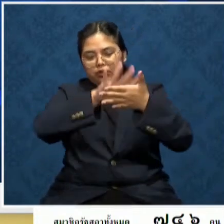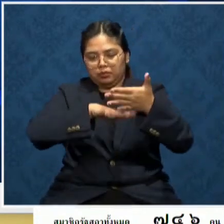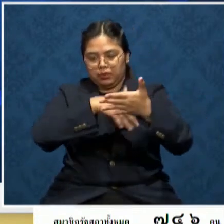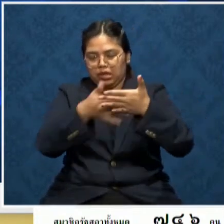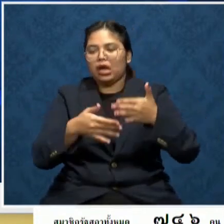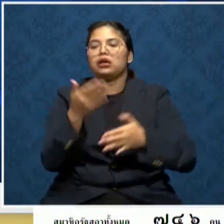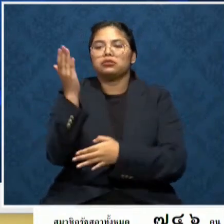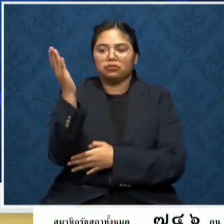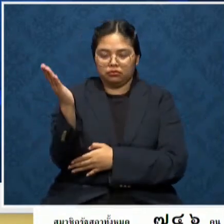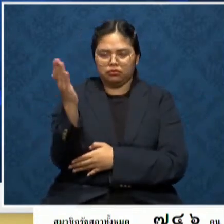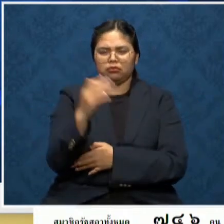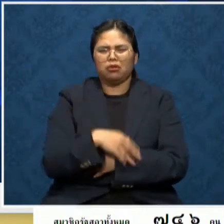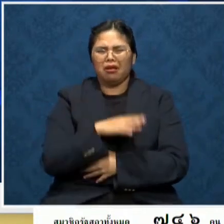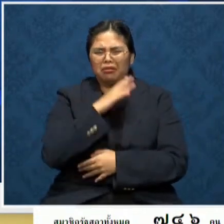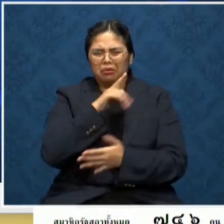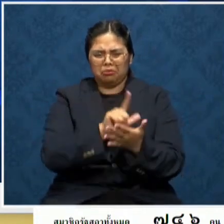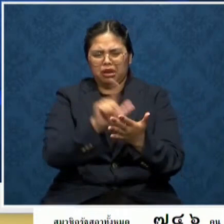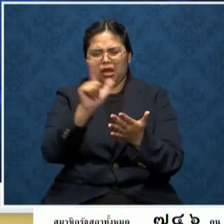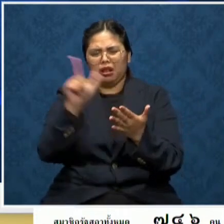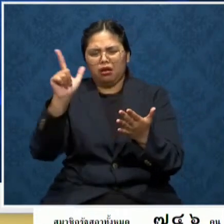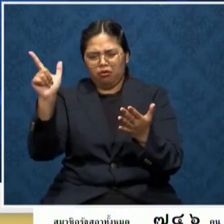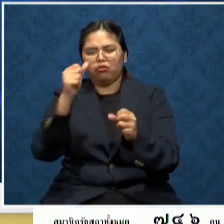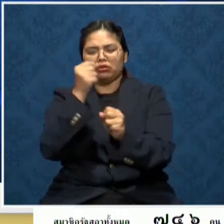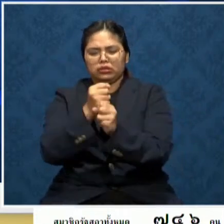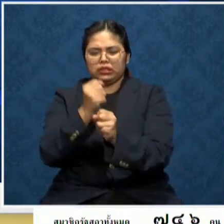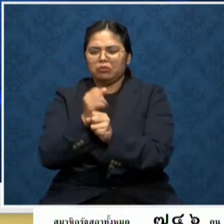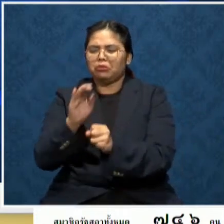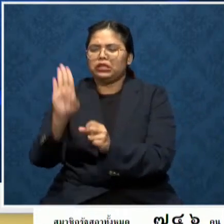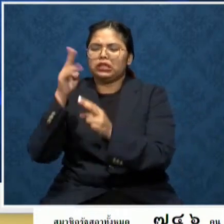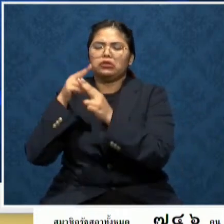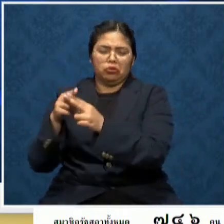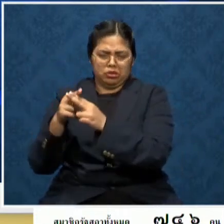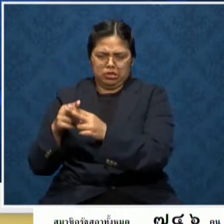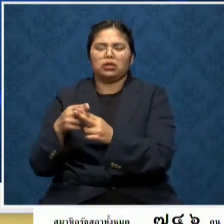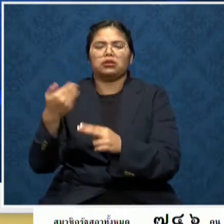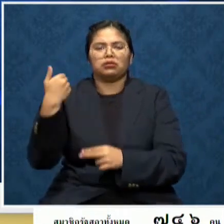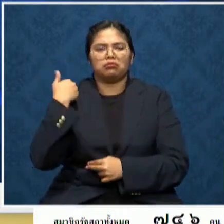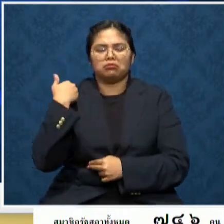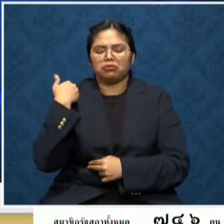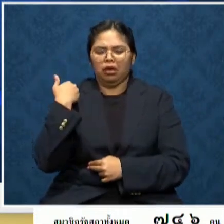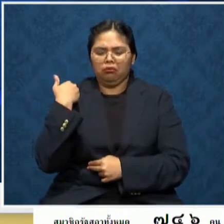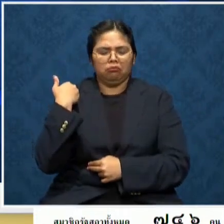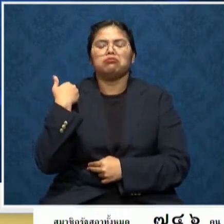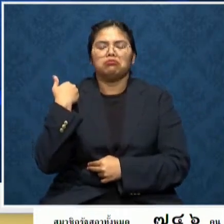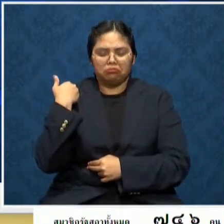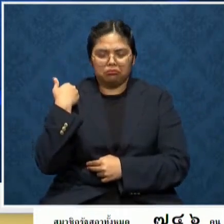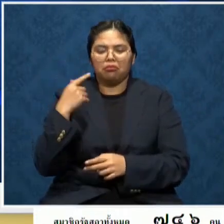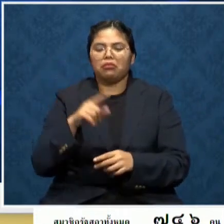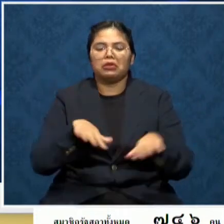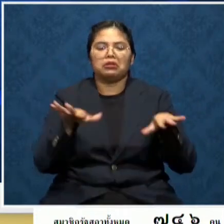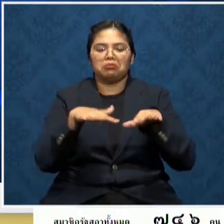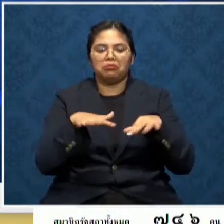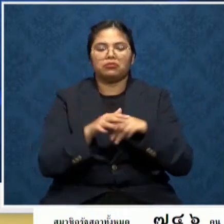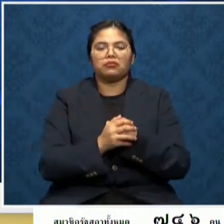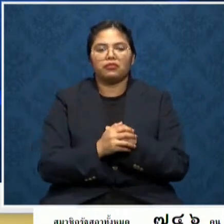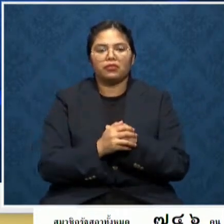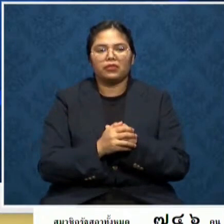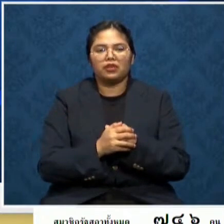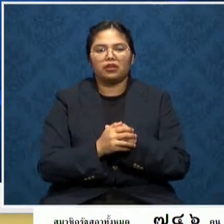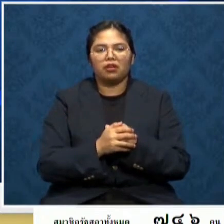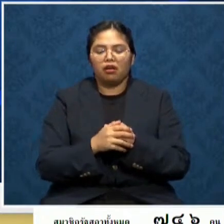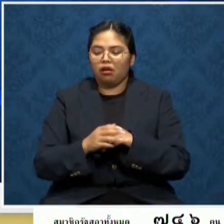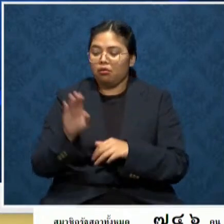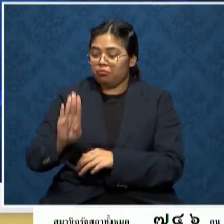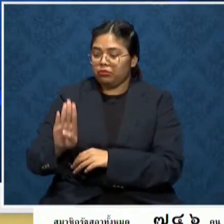เขาเหล่านี้แหกลาออกไปทำเอกชนกัหมดเวลาคคำนวนงาน ทาารากงานของเพศรจกรที่รไครั ขอคิดด้